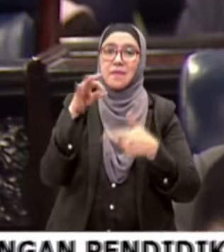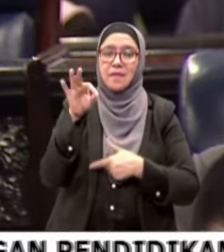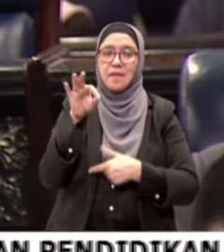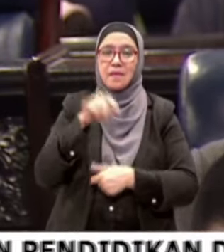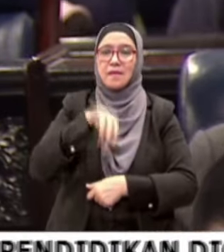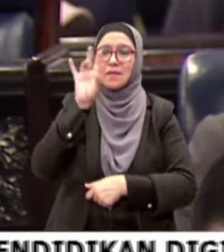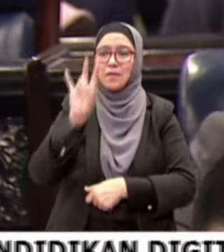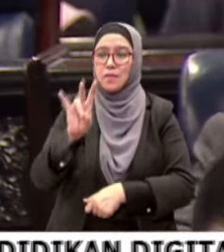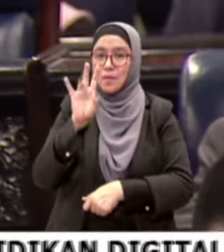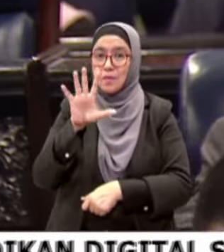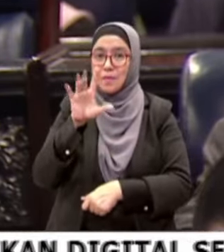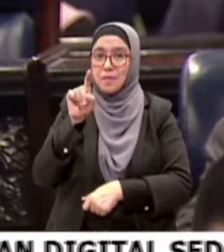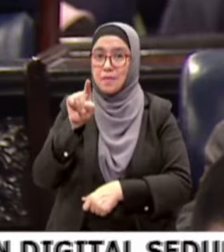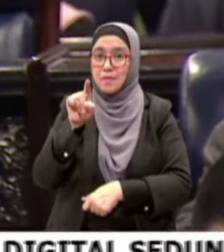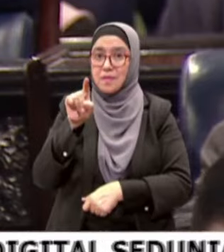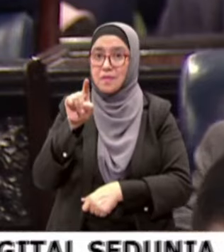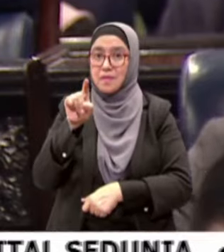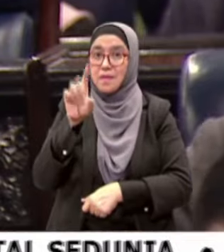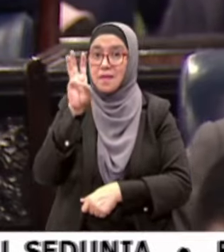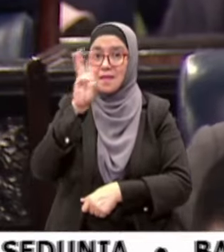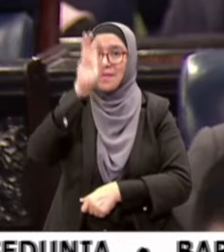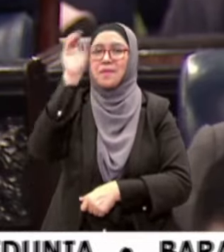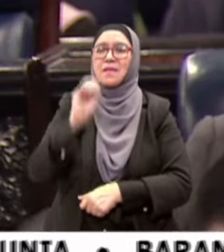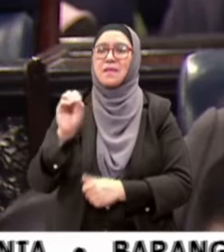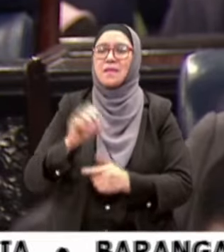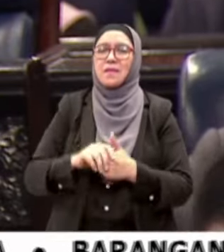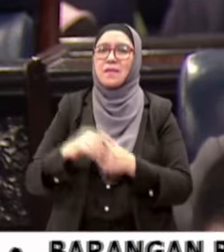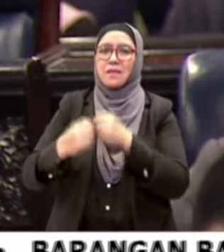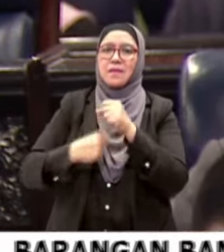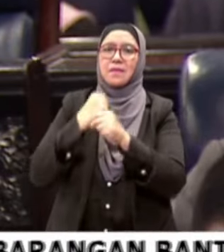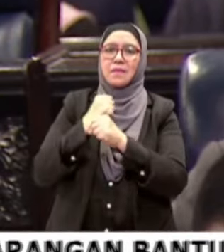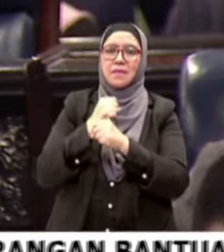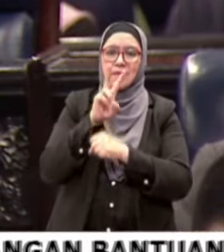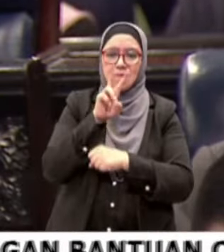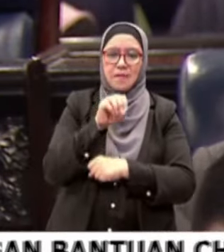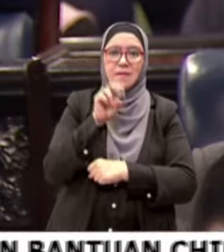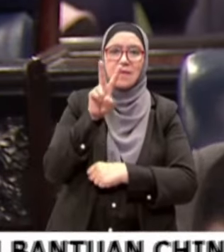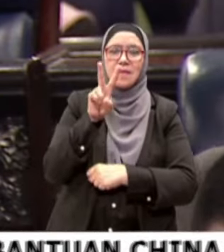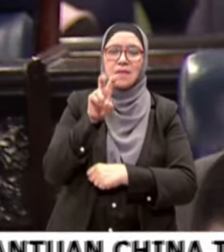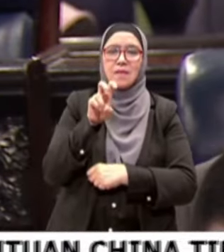75 pengeluaran 600 tahun 2020